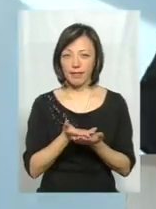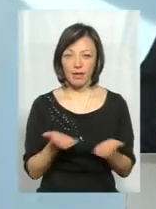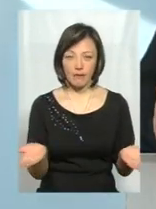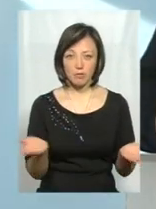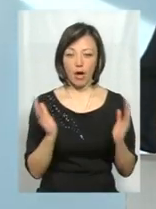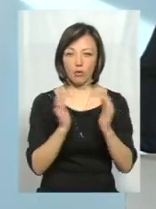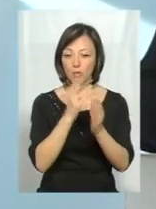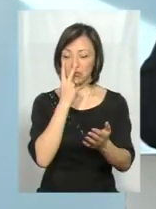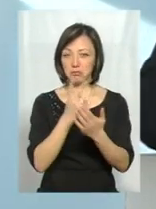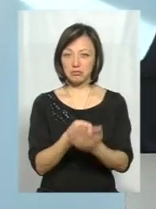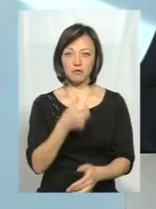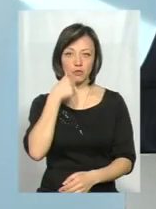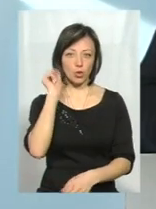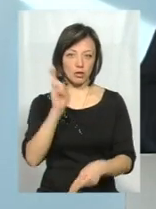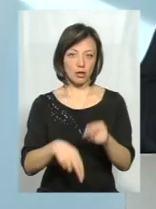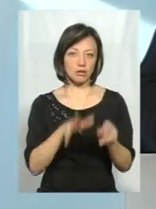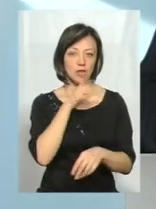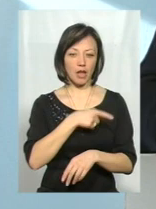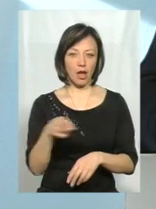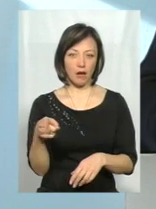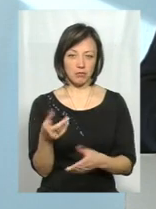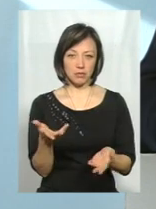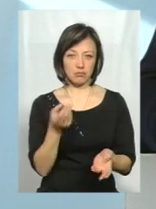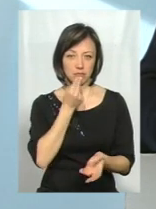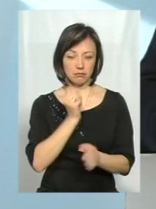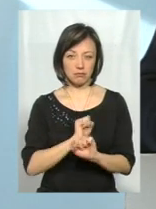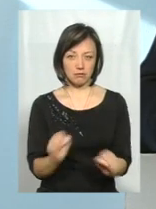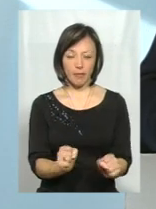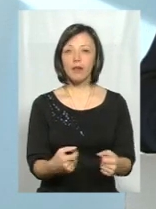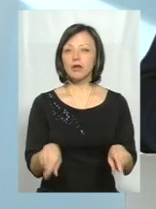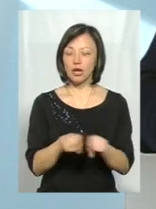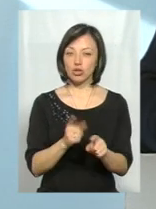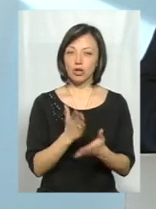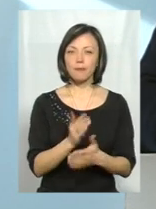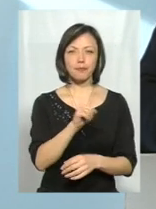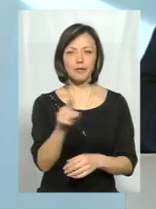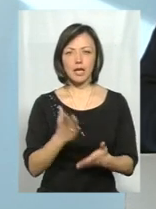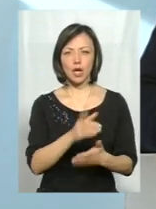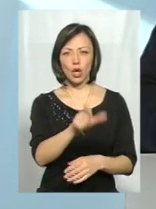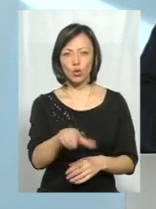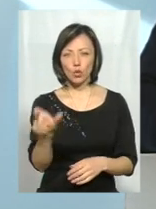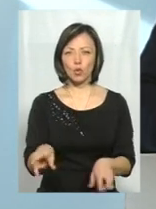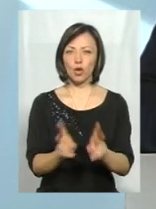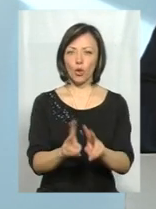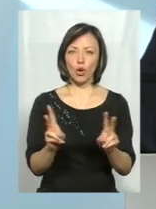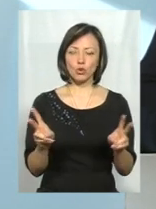а вдома дивимося, а вчора закінчився срок. Це теж є. Значить, там є люди, там є